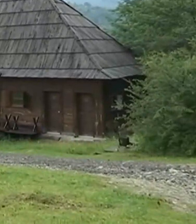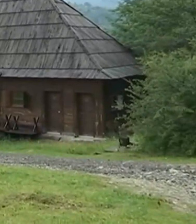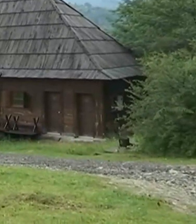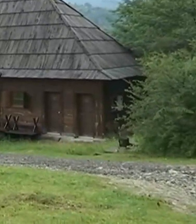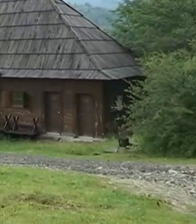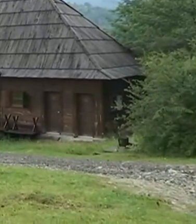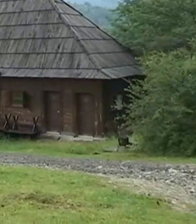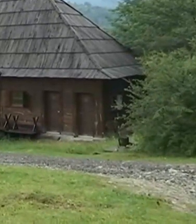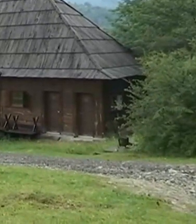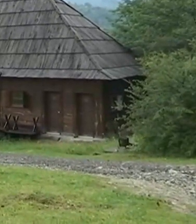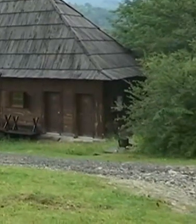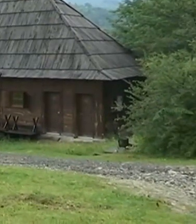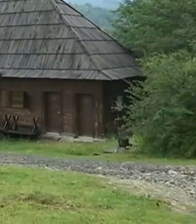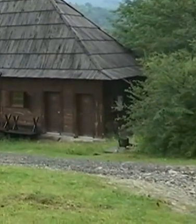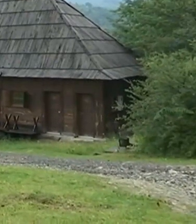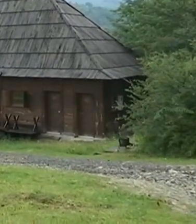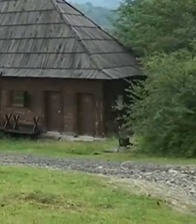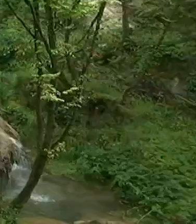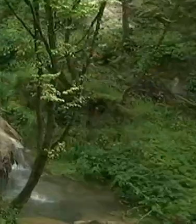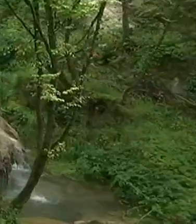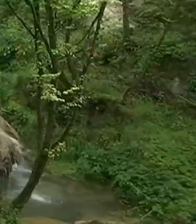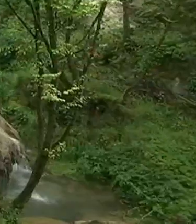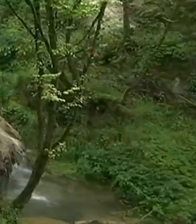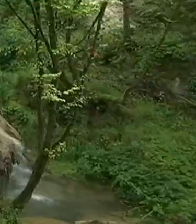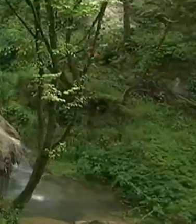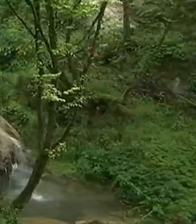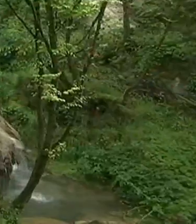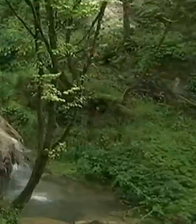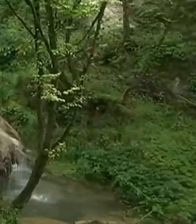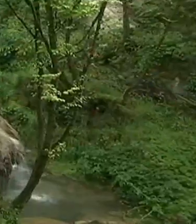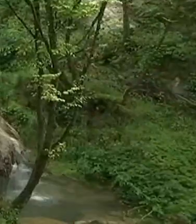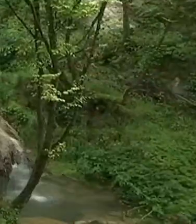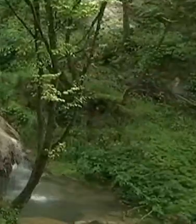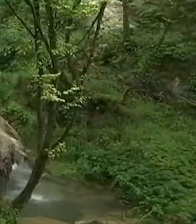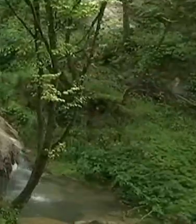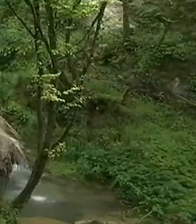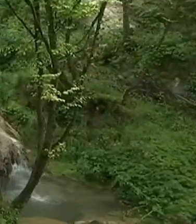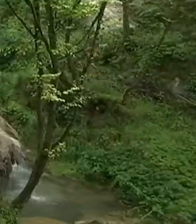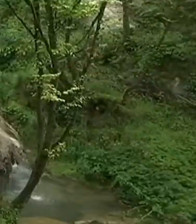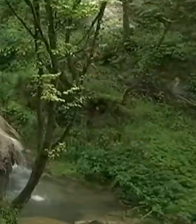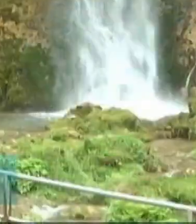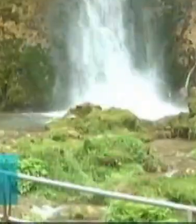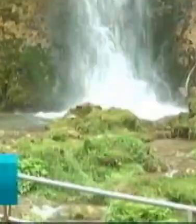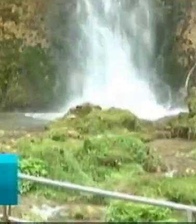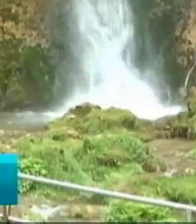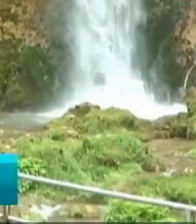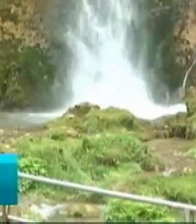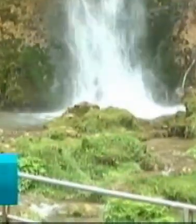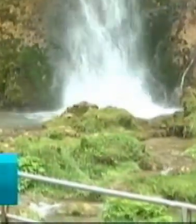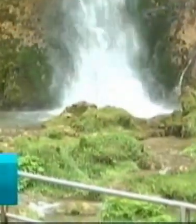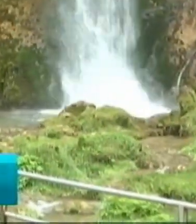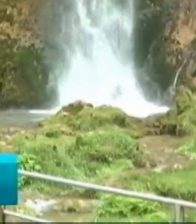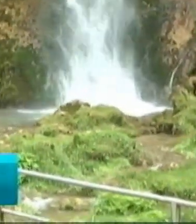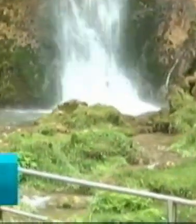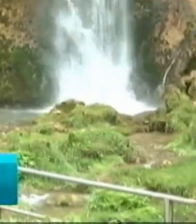Boškovu sumornu sliku Gostilja bar malo razvedrava turistička atrakcija koju su uredili i koju održavaju meštani. Vodopad Gostilje nalazi